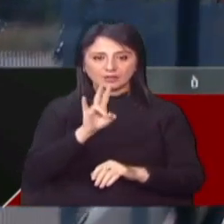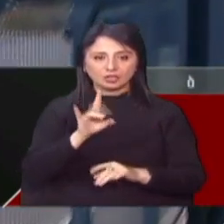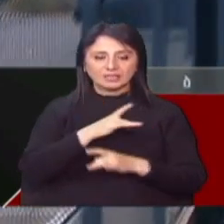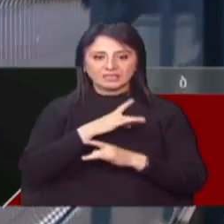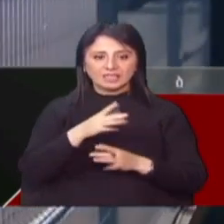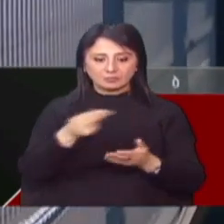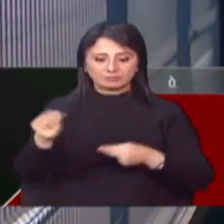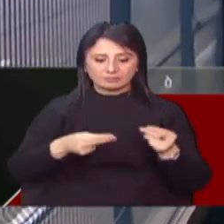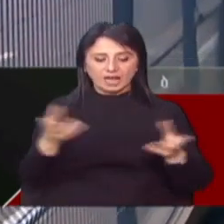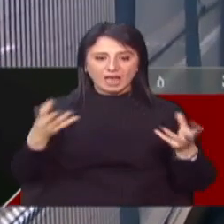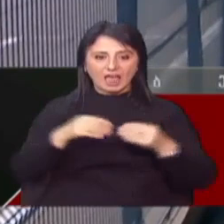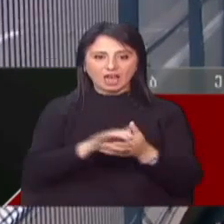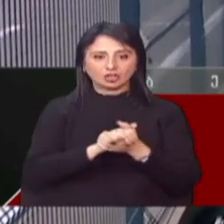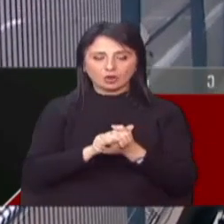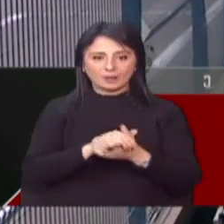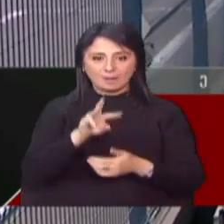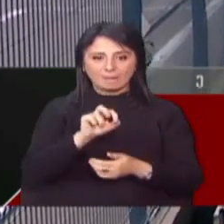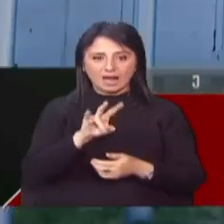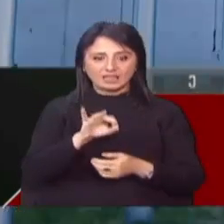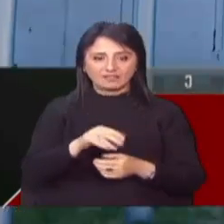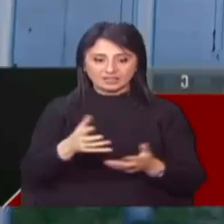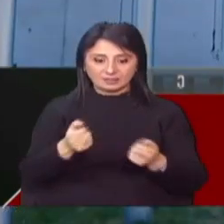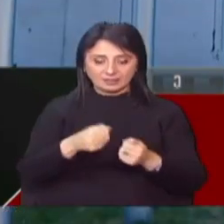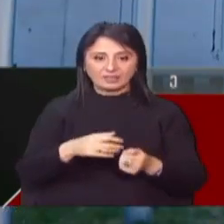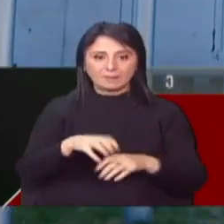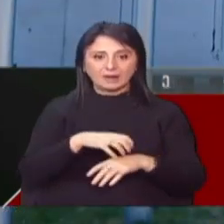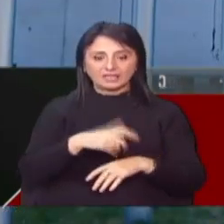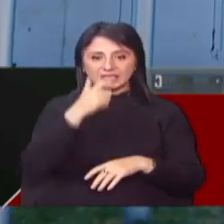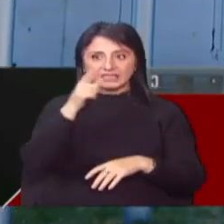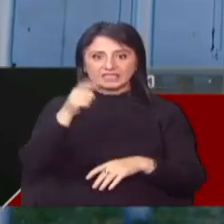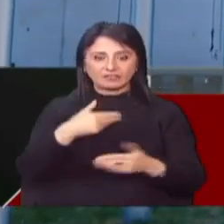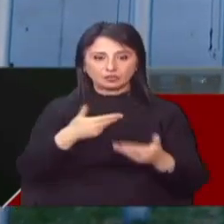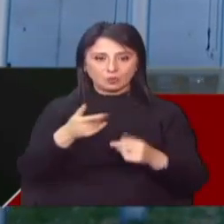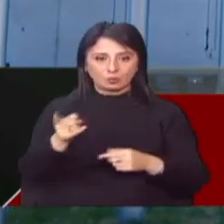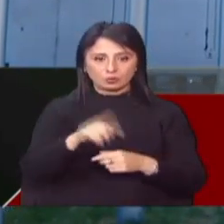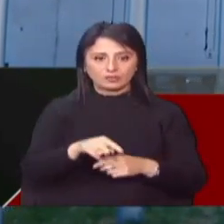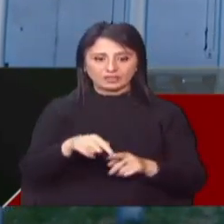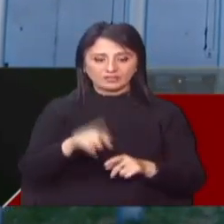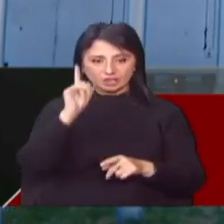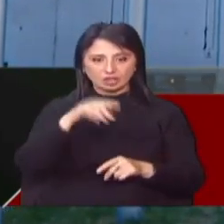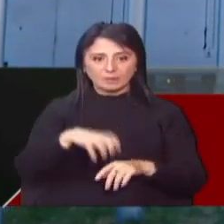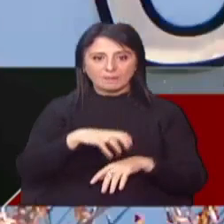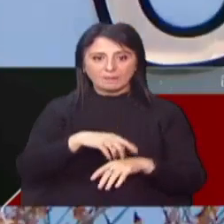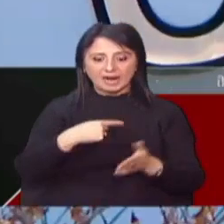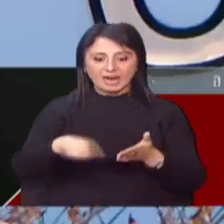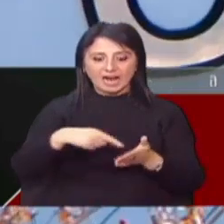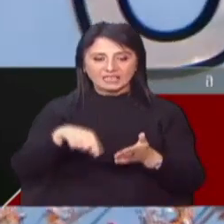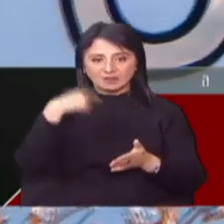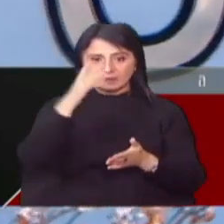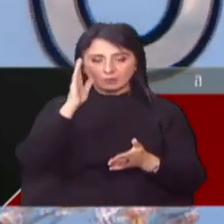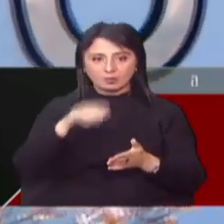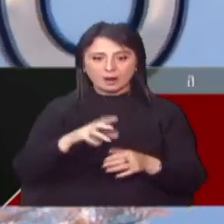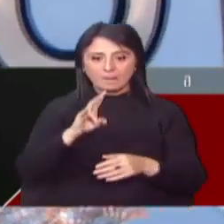საზეიმოდ მოეწერება ხელი ერთობის მანიფესტს, რომლის მიღებისკენაც პარტიას მიხეილ სააკაშვილმა მოუწოდა. ასევე ცნობილია, რომ პარტიიდან გარიცხავენ იმ პირებს,